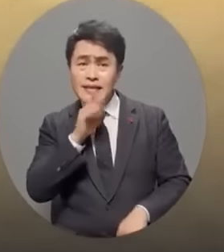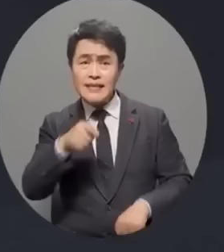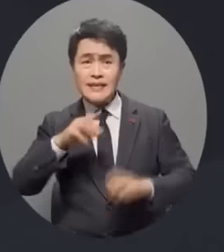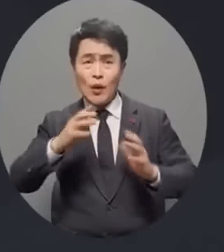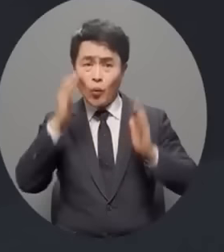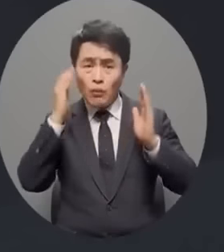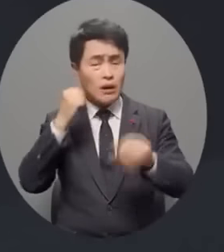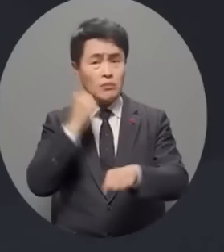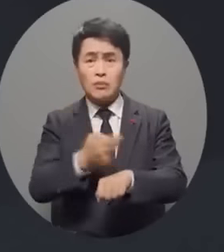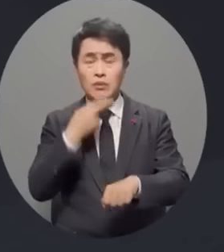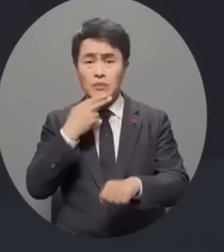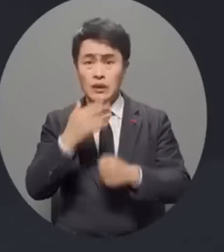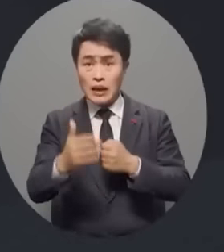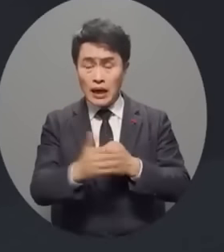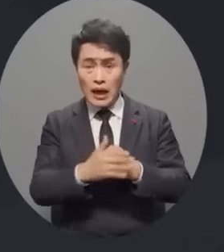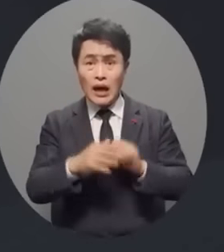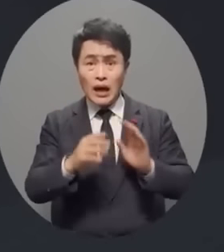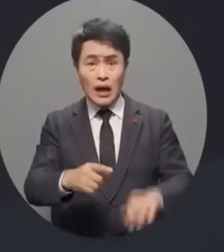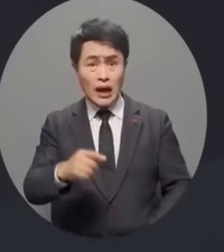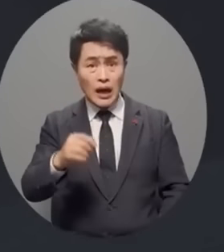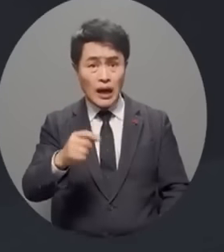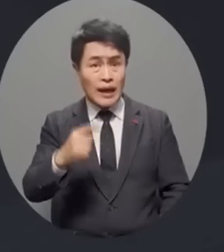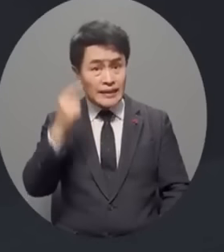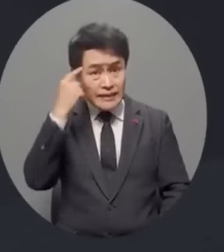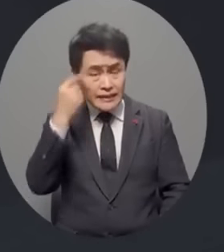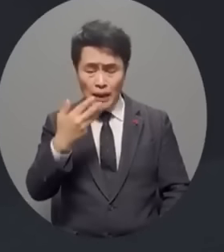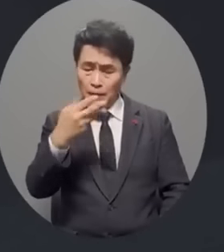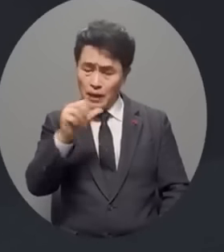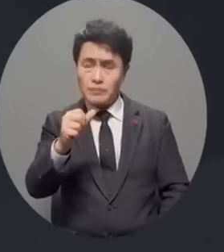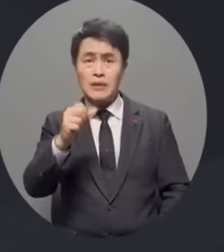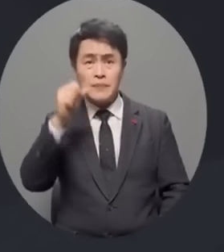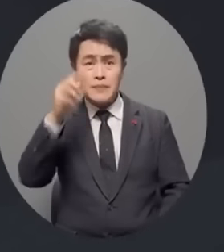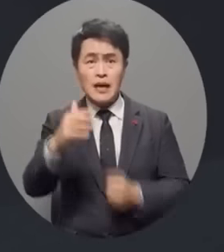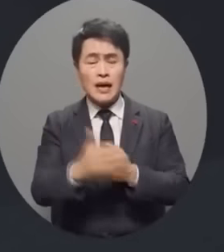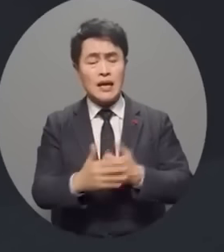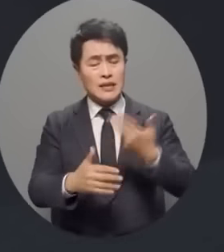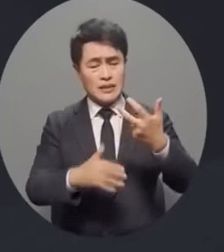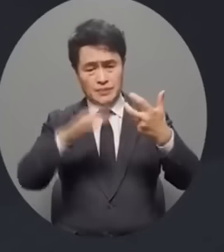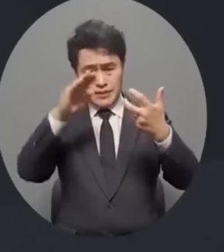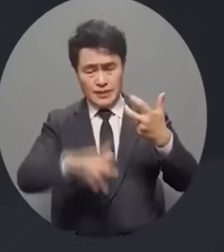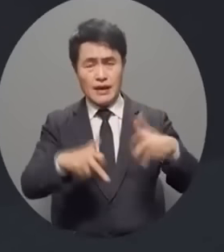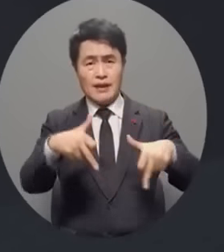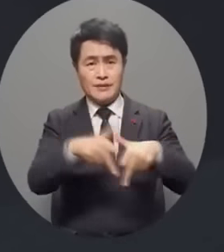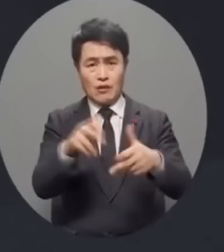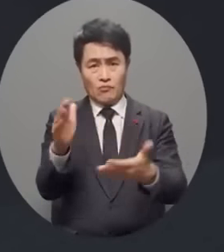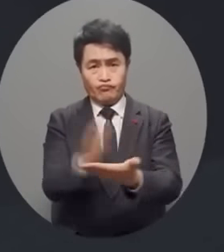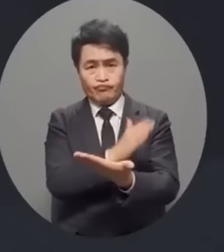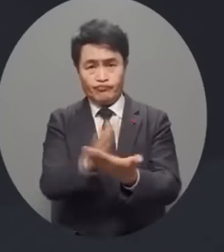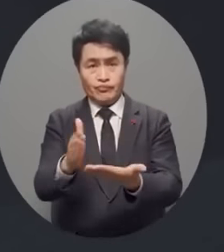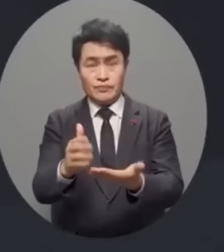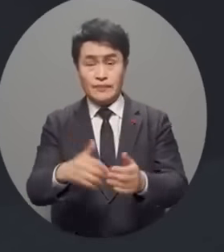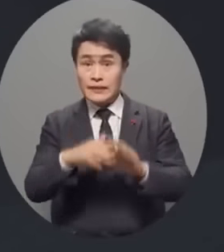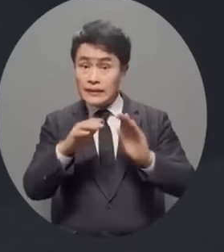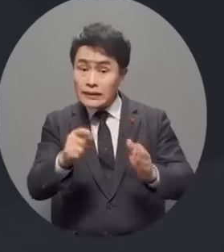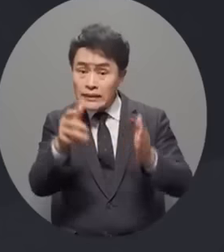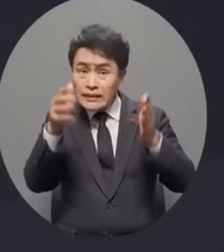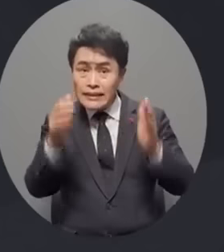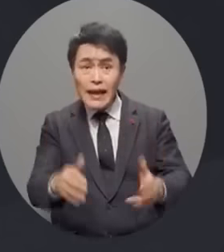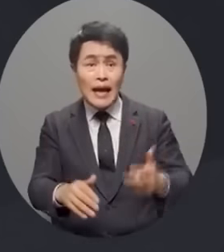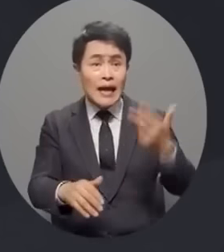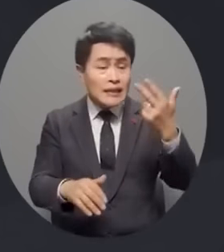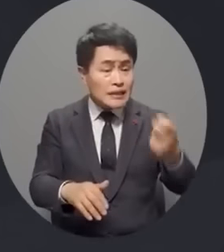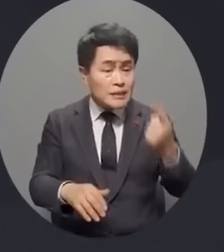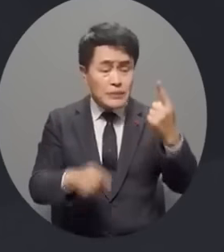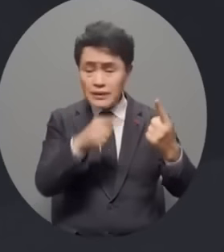없잖아요. 지능지수 IQ는 85 이상을 정상, 70 이하를 장애로 분류합니다. 그 사이